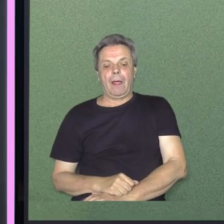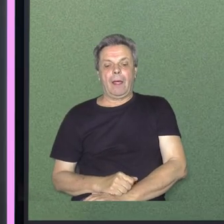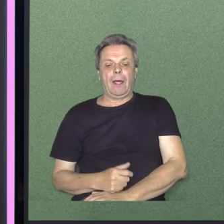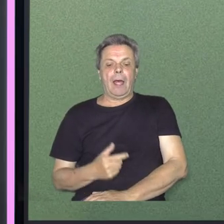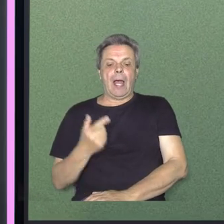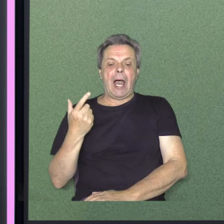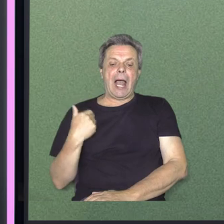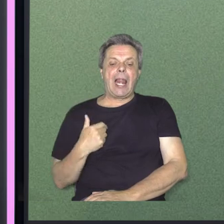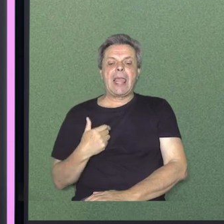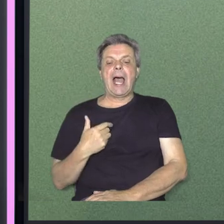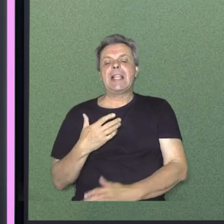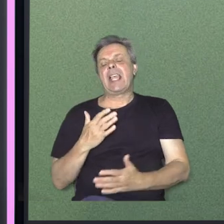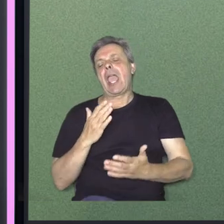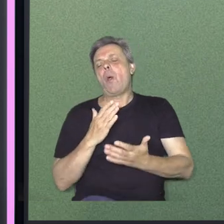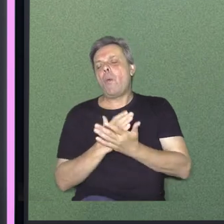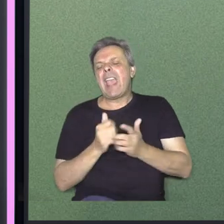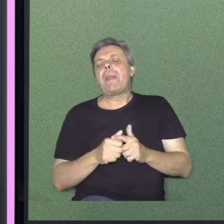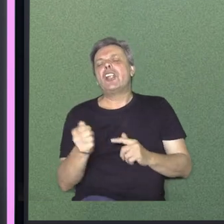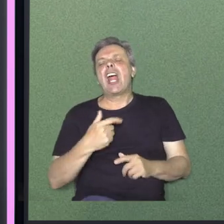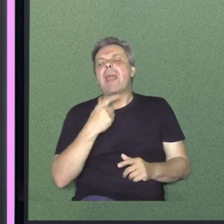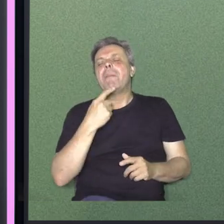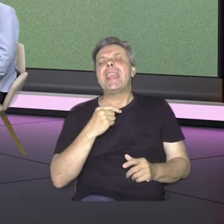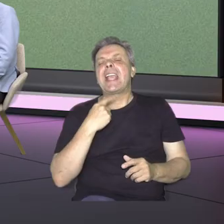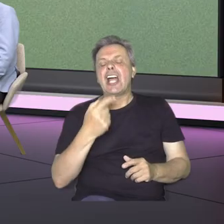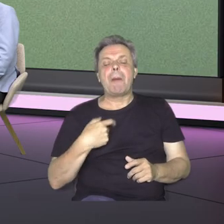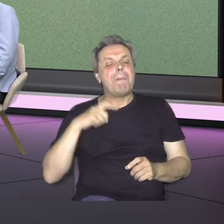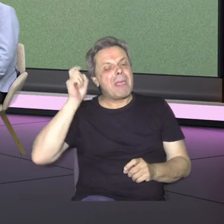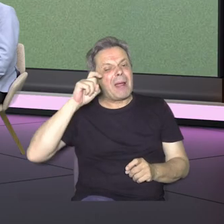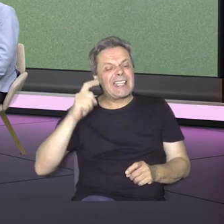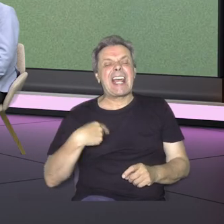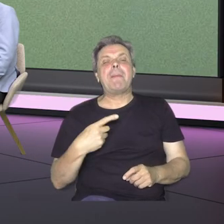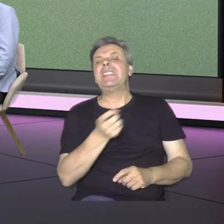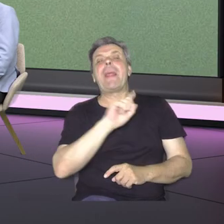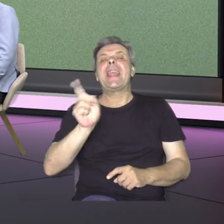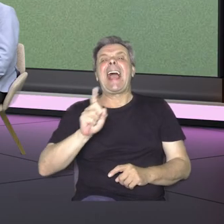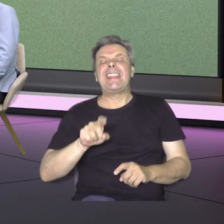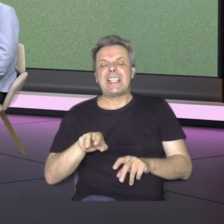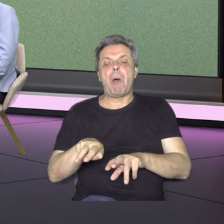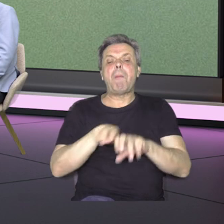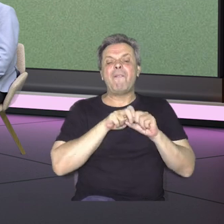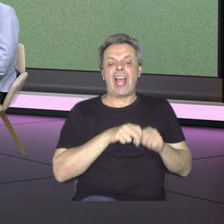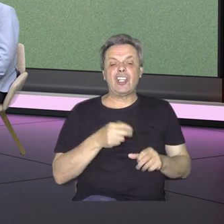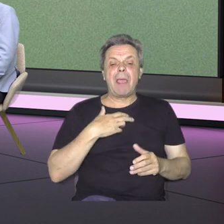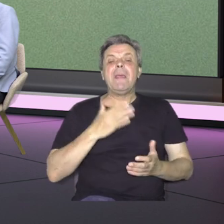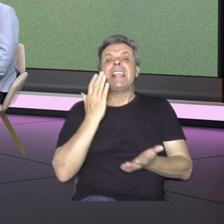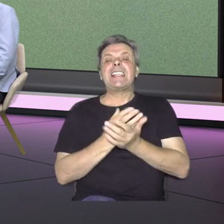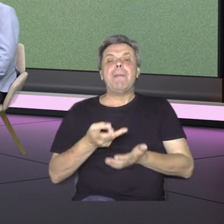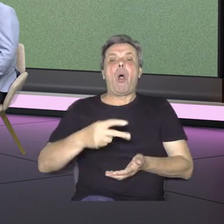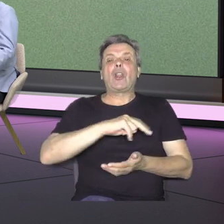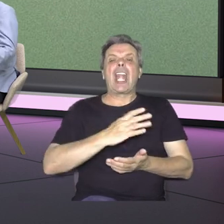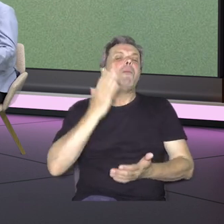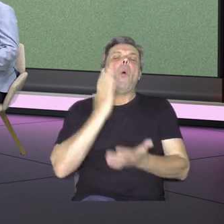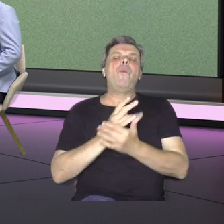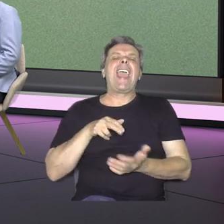ja uvijek se u tom smislu našalim. Ja kažem, mi partizani se nikad nismo povlačili. Mi se samo okrenemo i